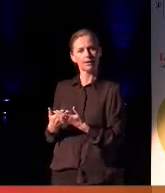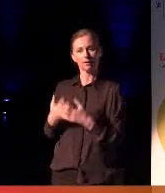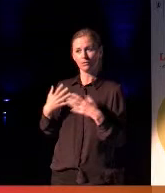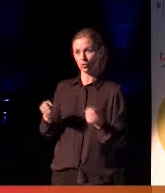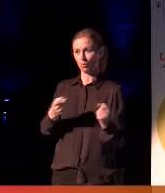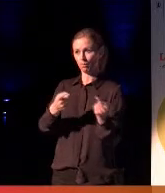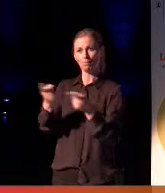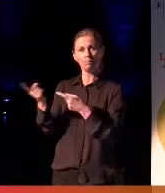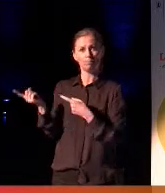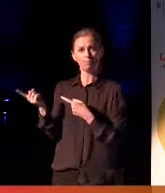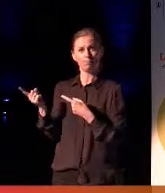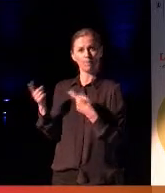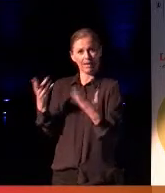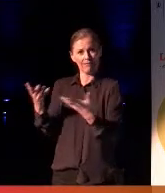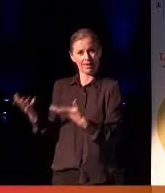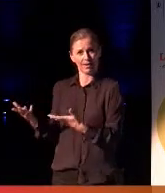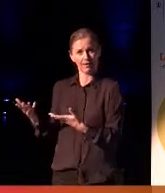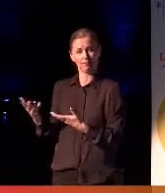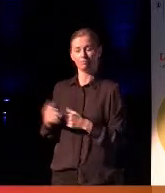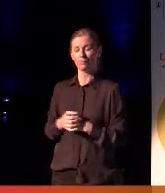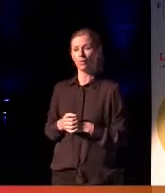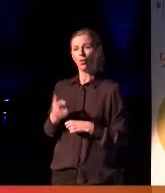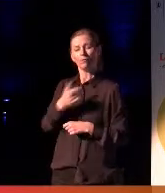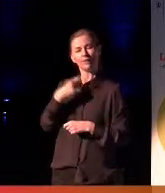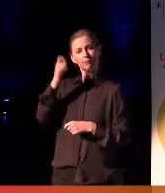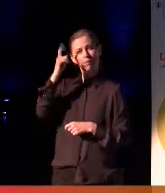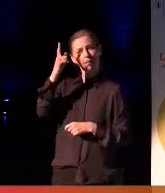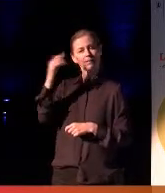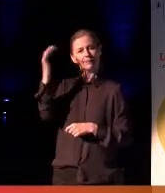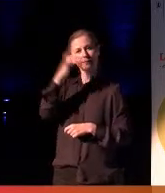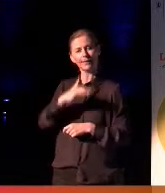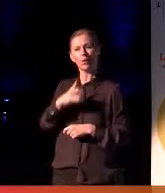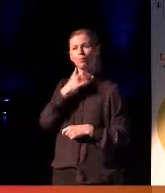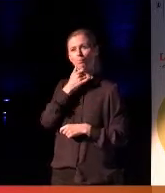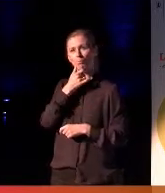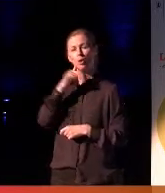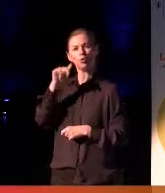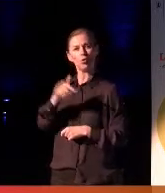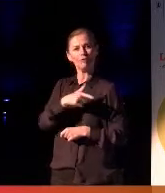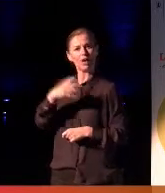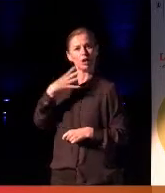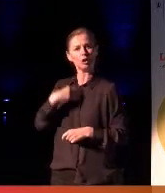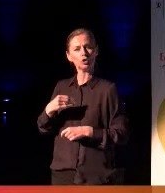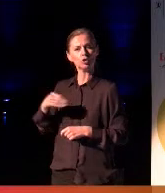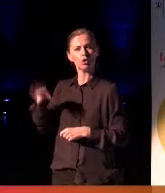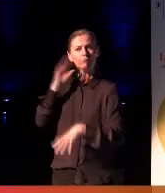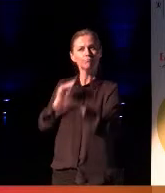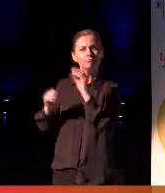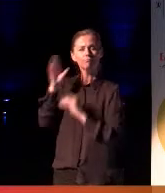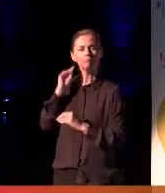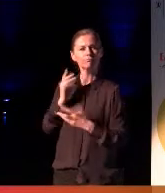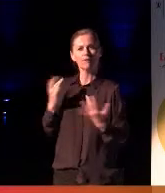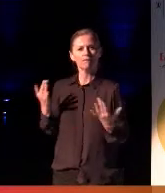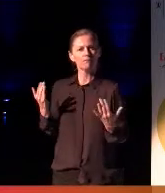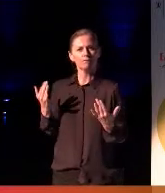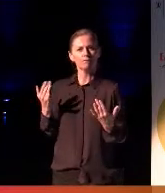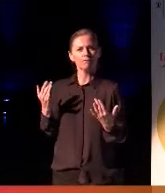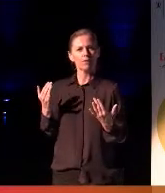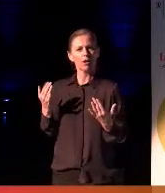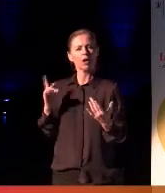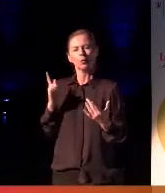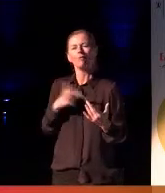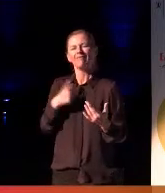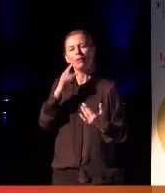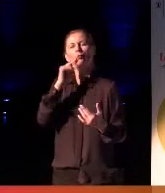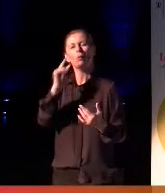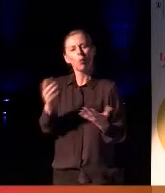dere leverer. Og så tenkte vi på, nå har vi veldig lyst til å høre litt, hva er det, eller lurer, vi lurer